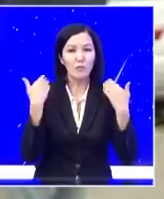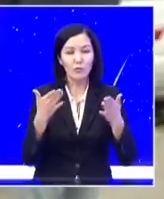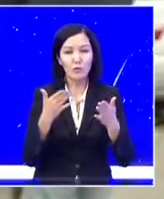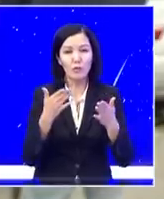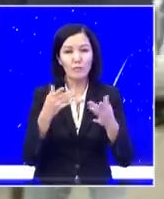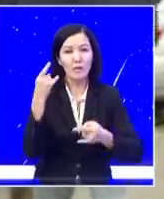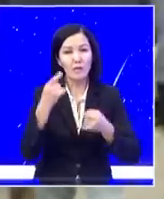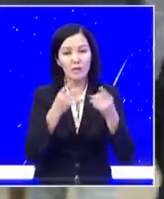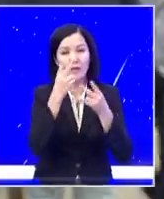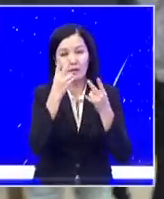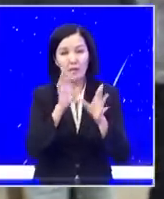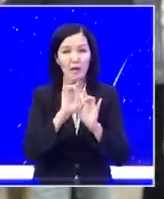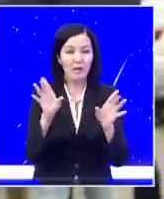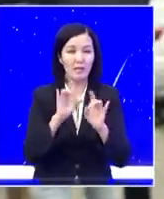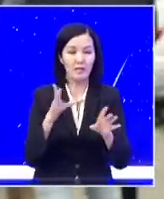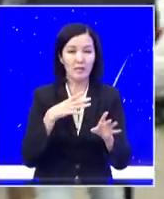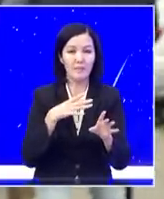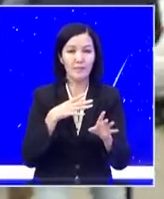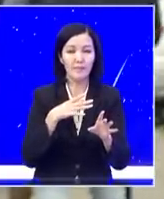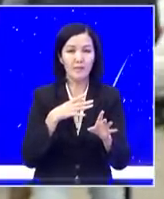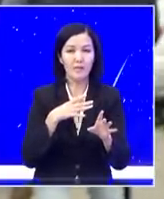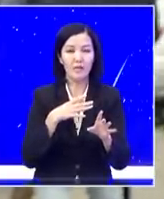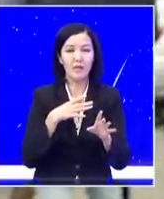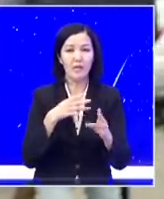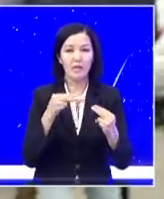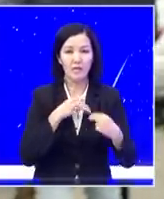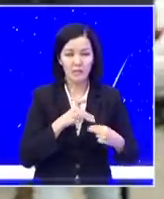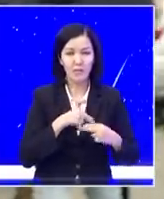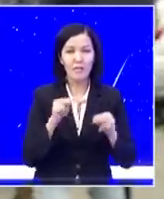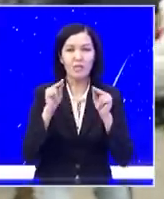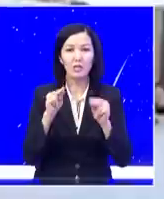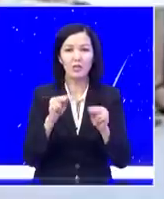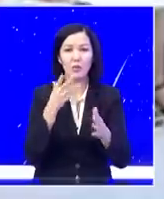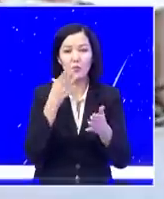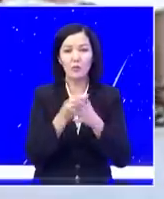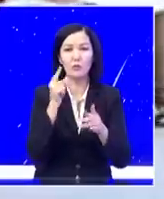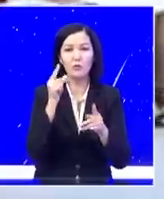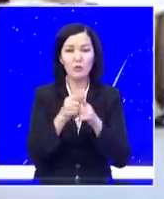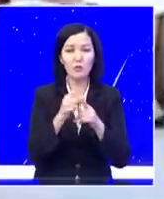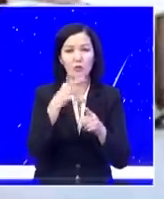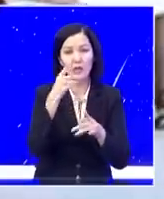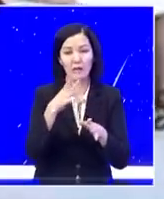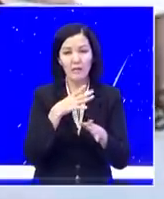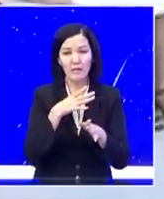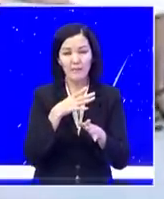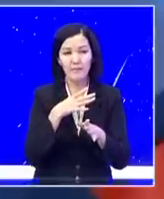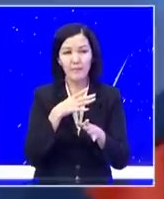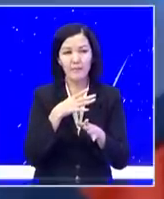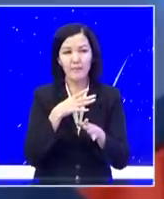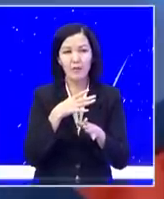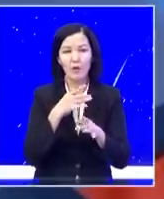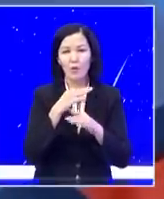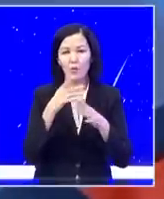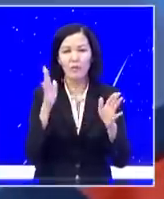соны шығарғысы келетін. Және де сол жолда табанды қызмет етті, өзінің сөзін өткізді. Жүрек шаншып, көңіл жаншыр, сан